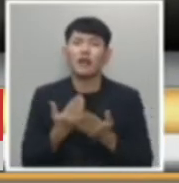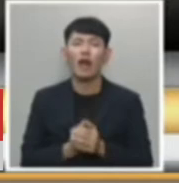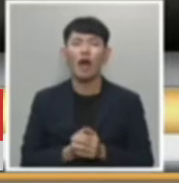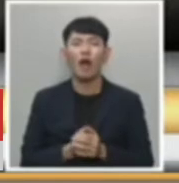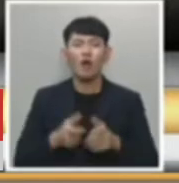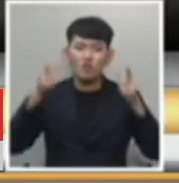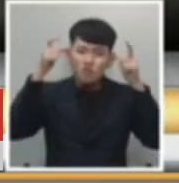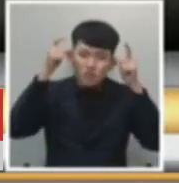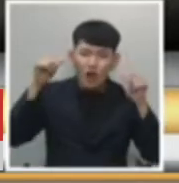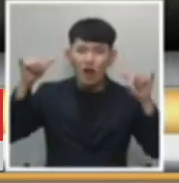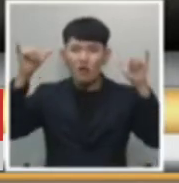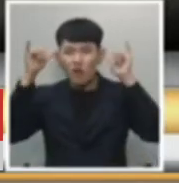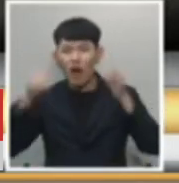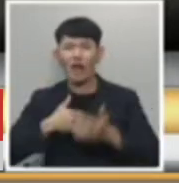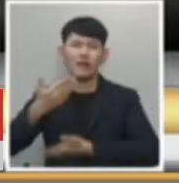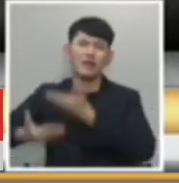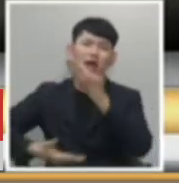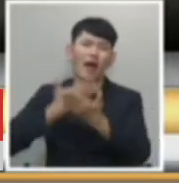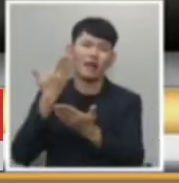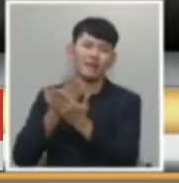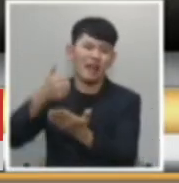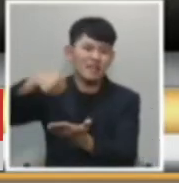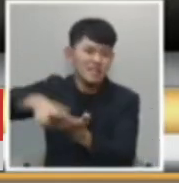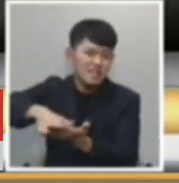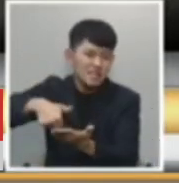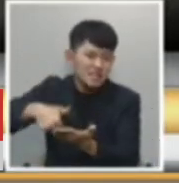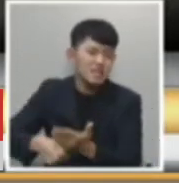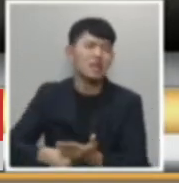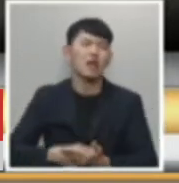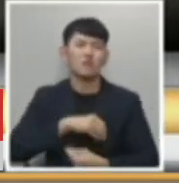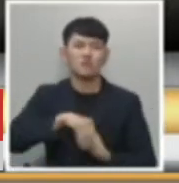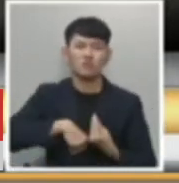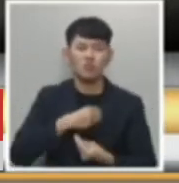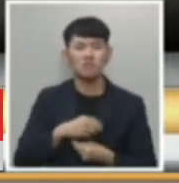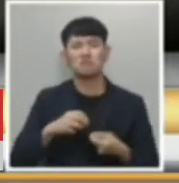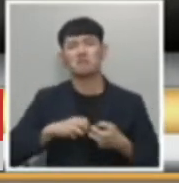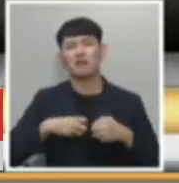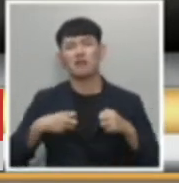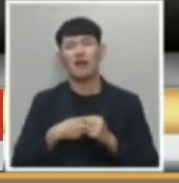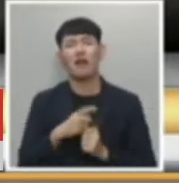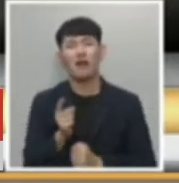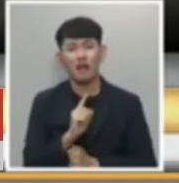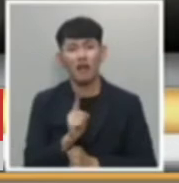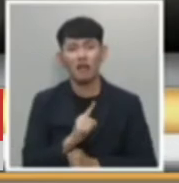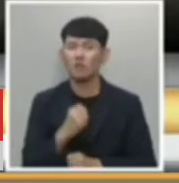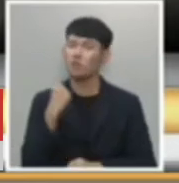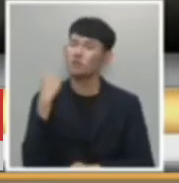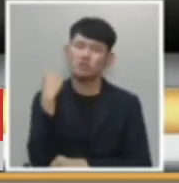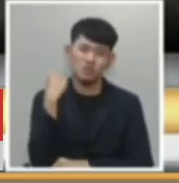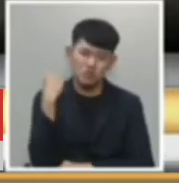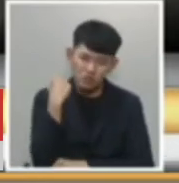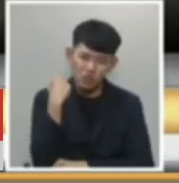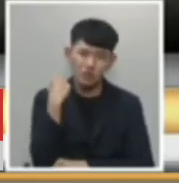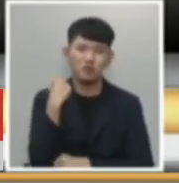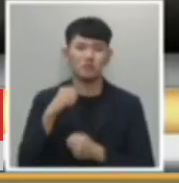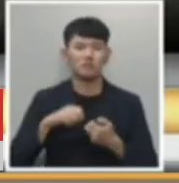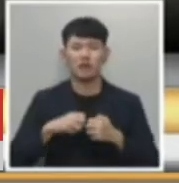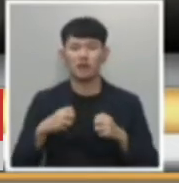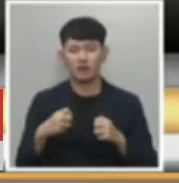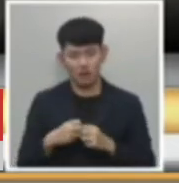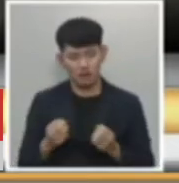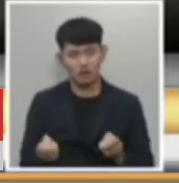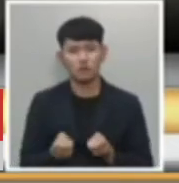ควายนะครับเป็นหนี้เป็นสินมาทำให้เกิดปัญหาเรื่องความยากจนนะครับแล้วก็ความเหลื่อมล้ำนะ